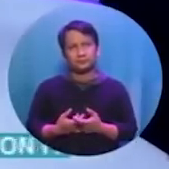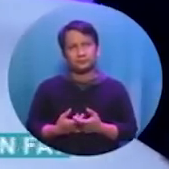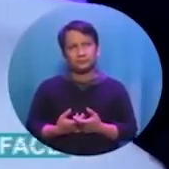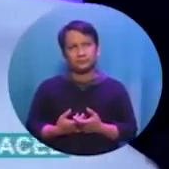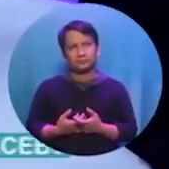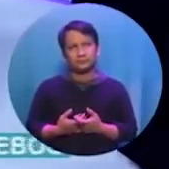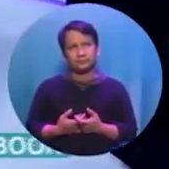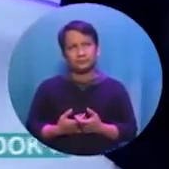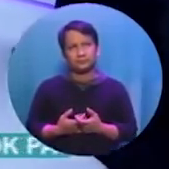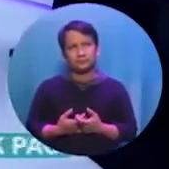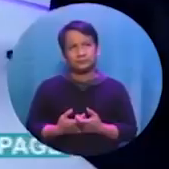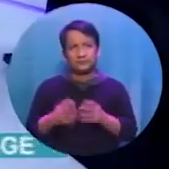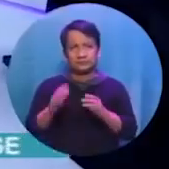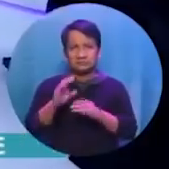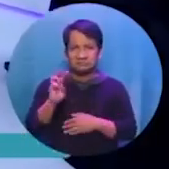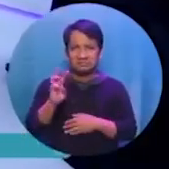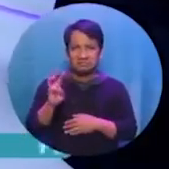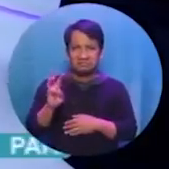6 and stop.